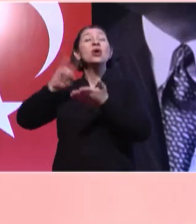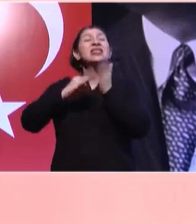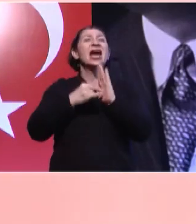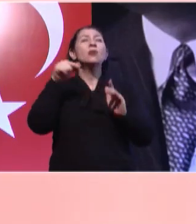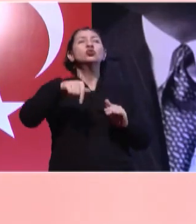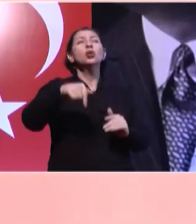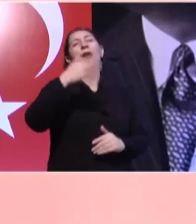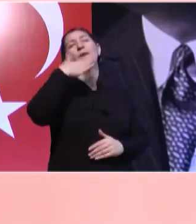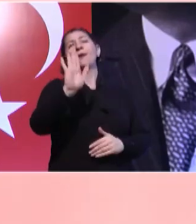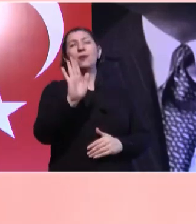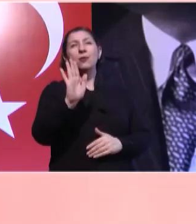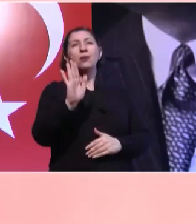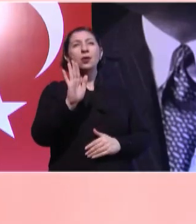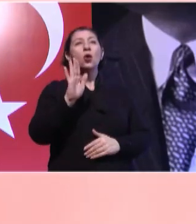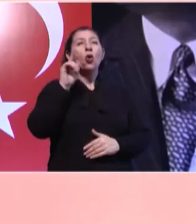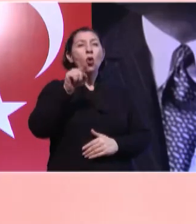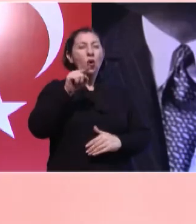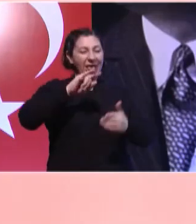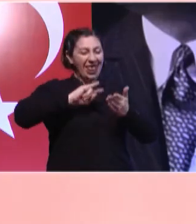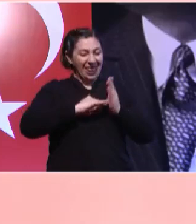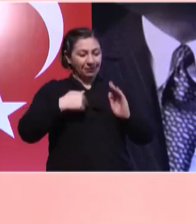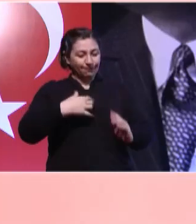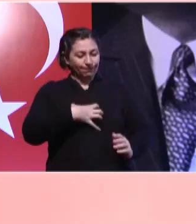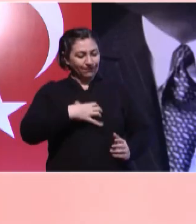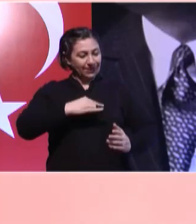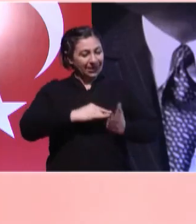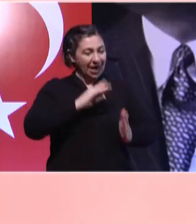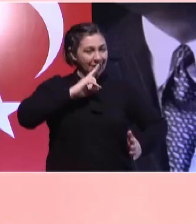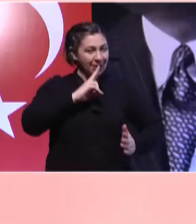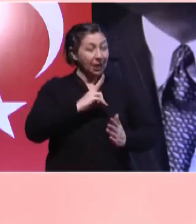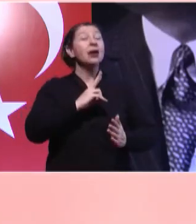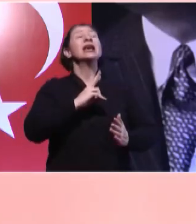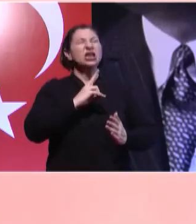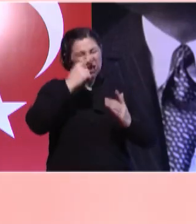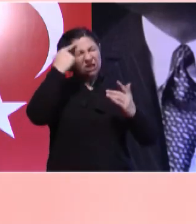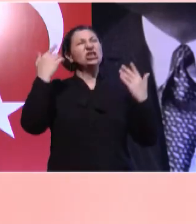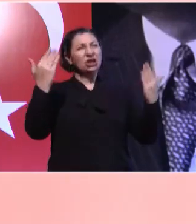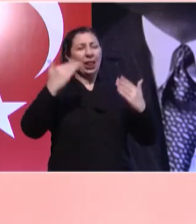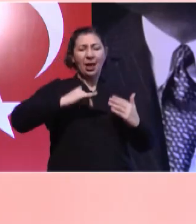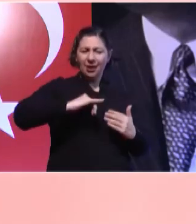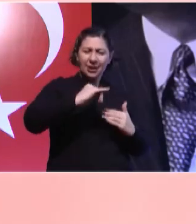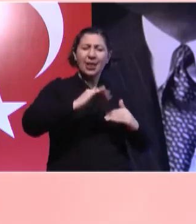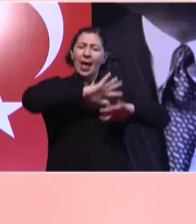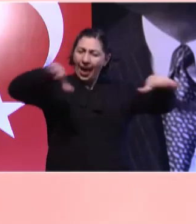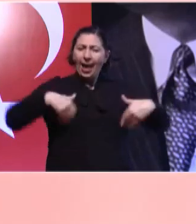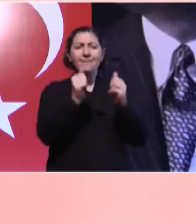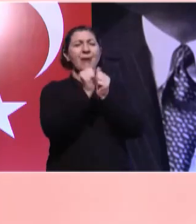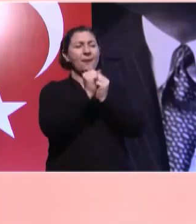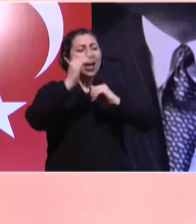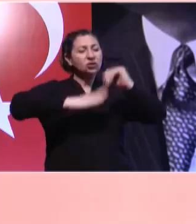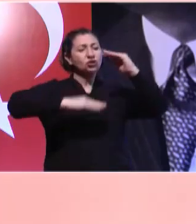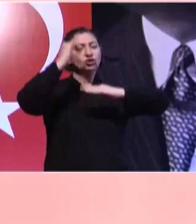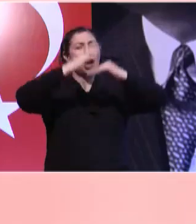O iradeyi inşallah inşa edeceğiz. Beraber inşa edeceğiz. Birlikte inşa edeceğiz.